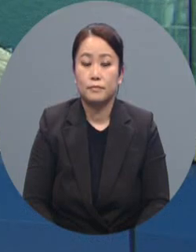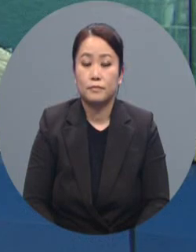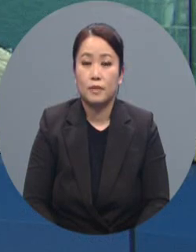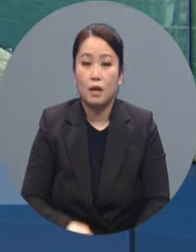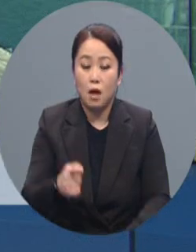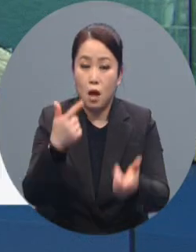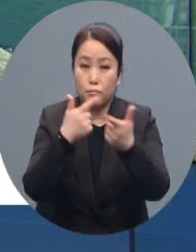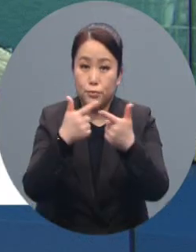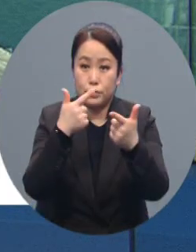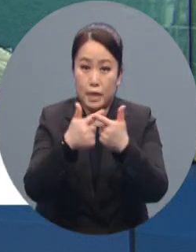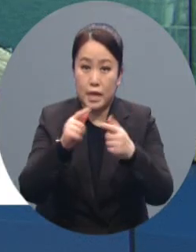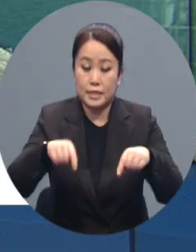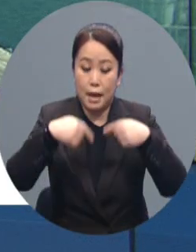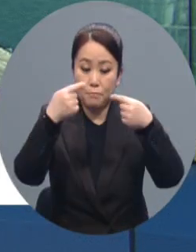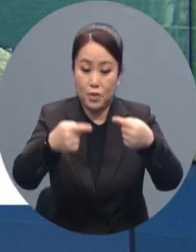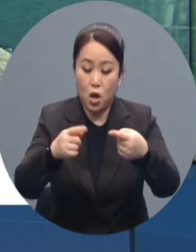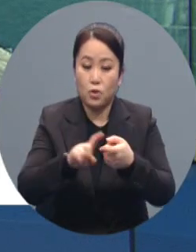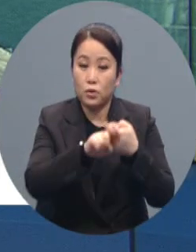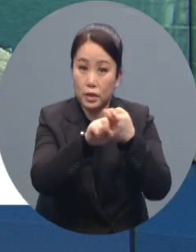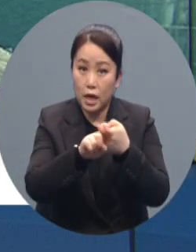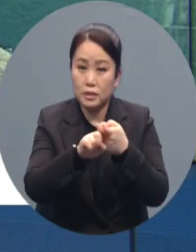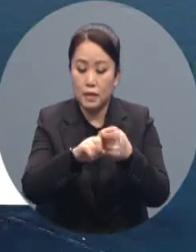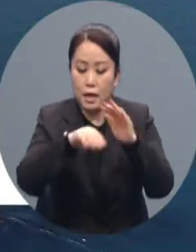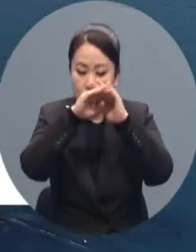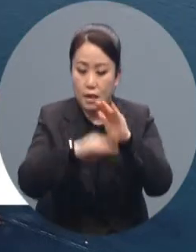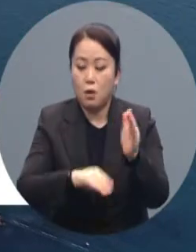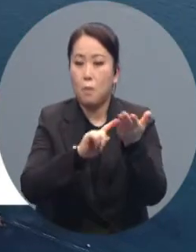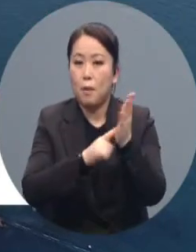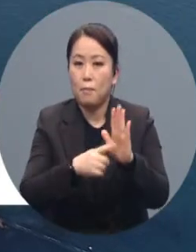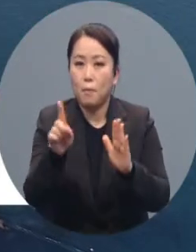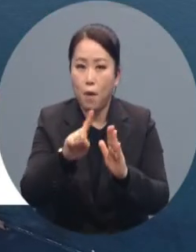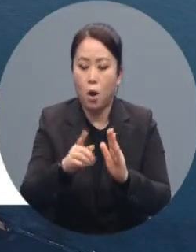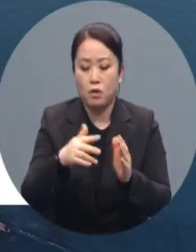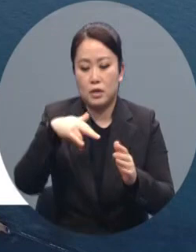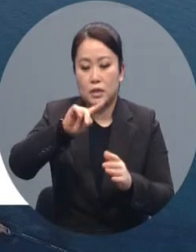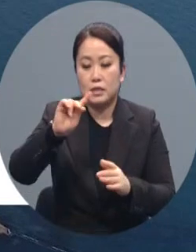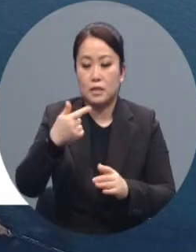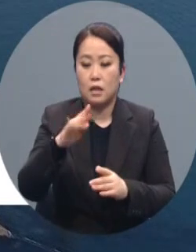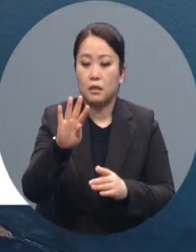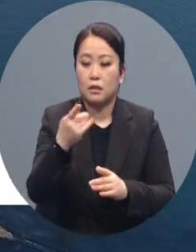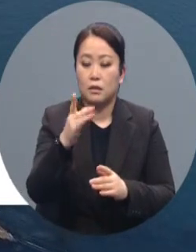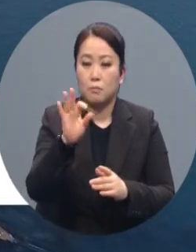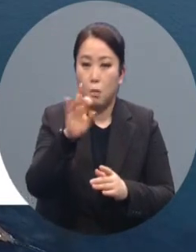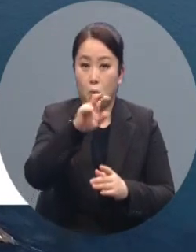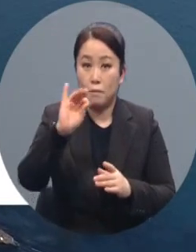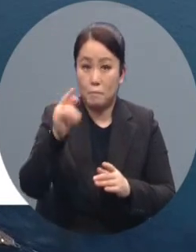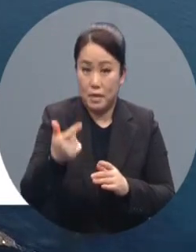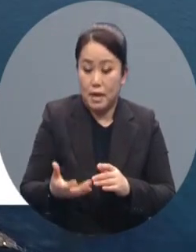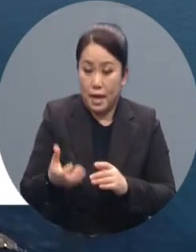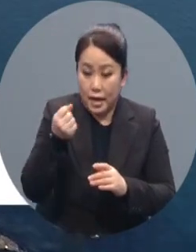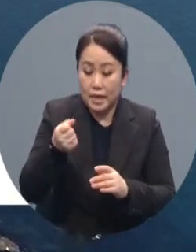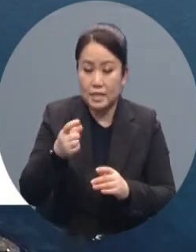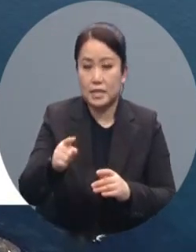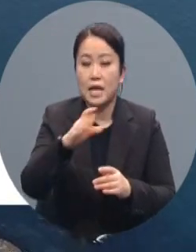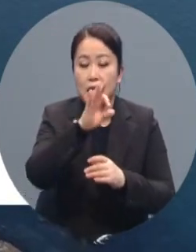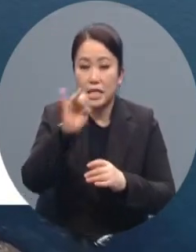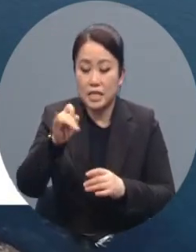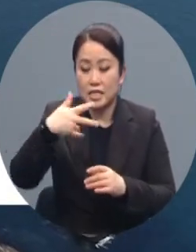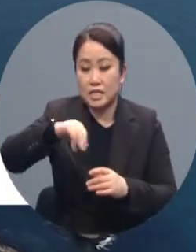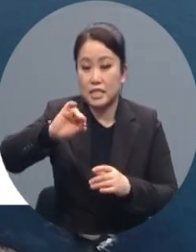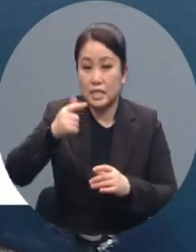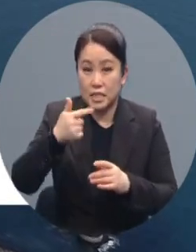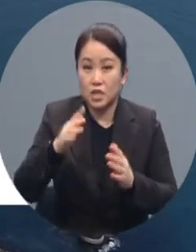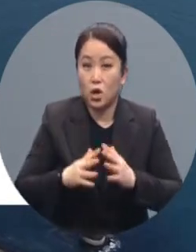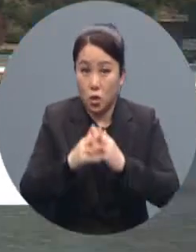이런 가운데 부산 참여연대는 성명을 내고 전복 민 국회의원 일가가 소유한 이진관 설의 송도 이진